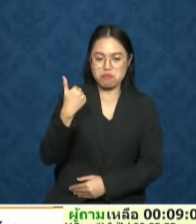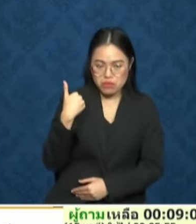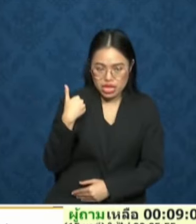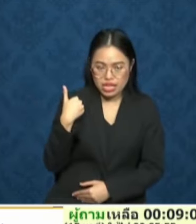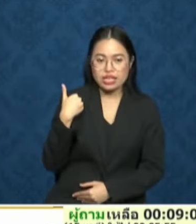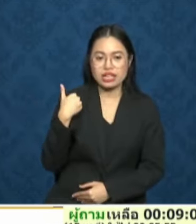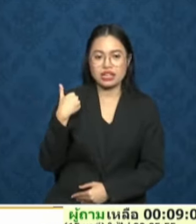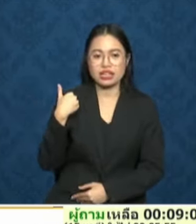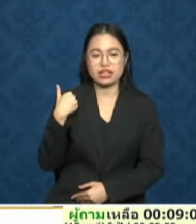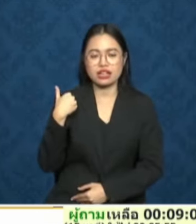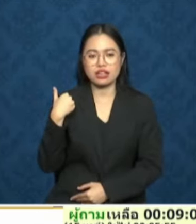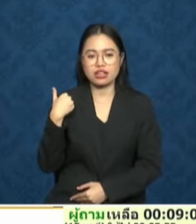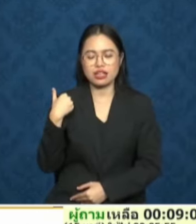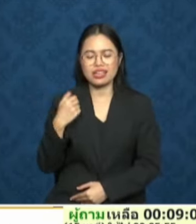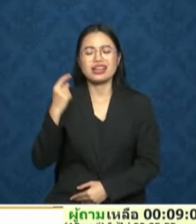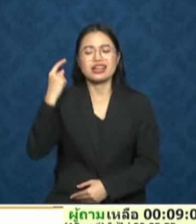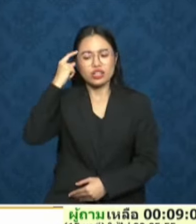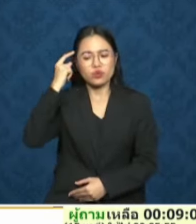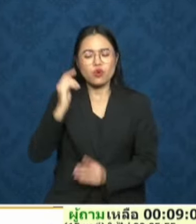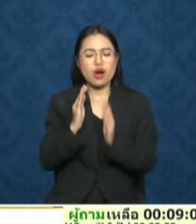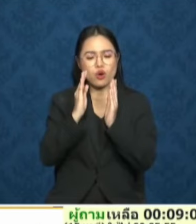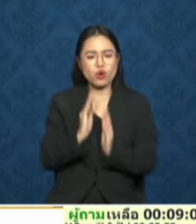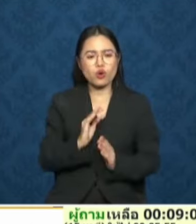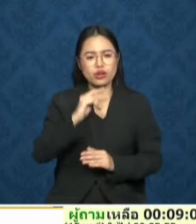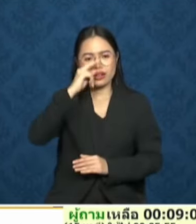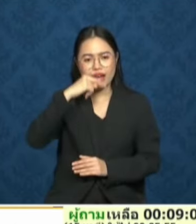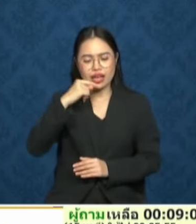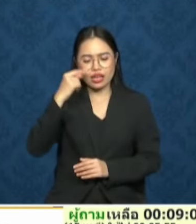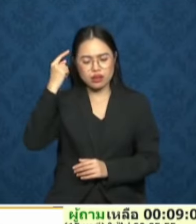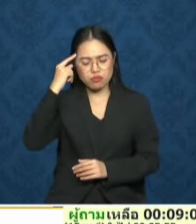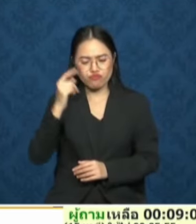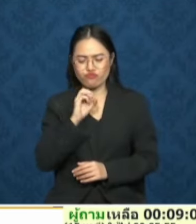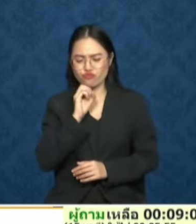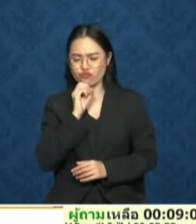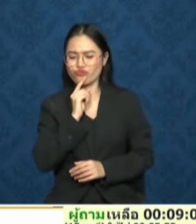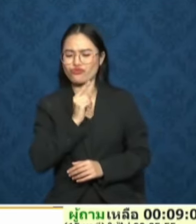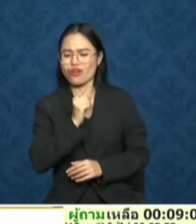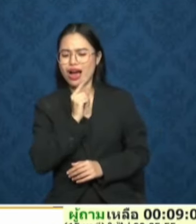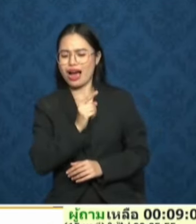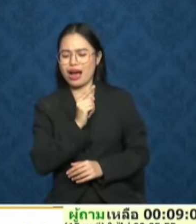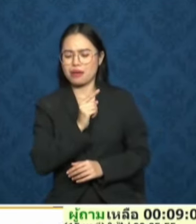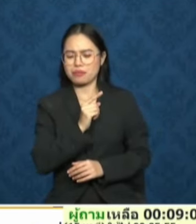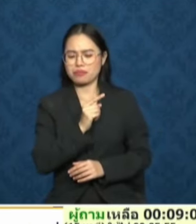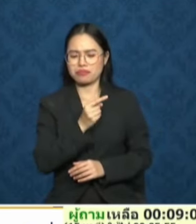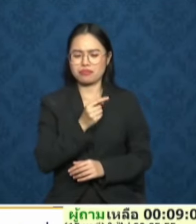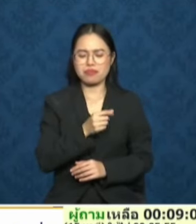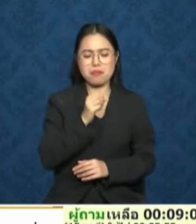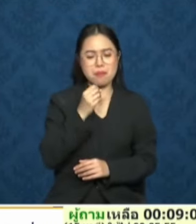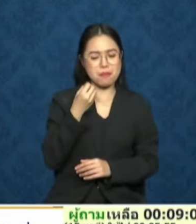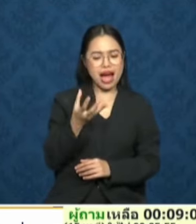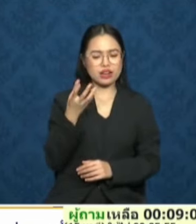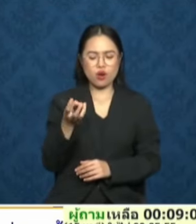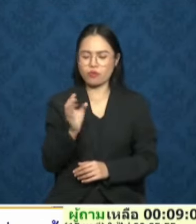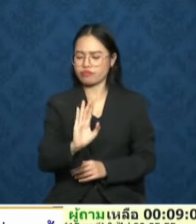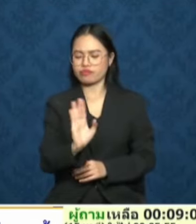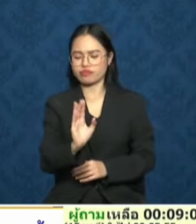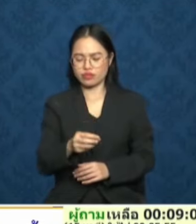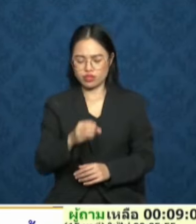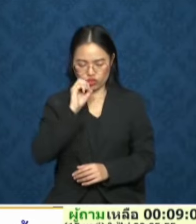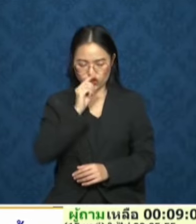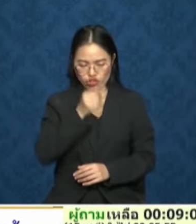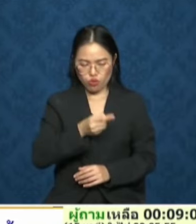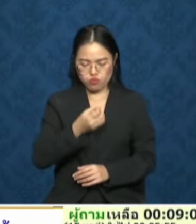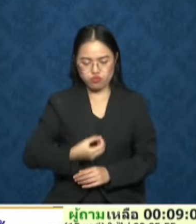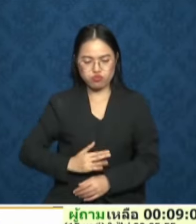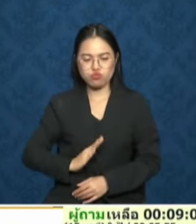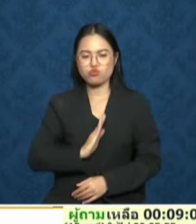คิดวาคนไทยไม่คนเข้ามาด้อยค่ะว่ามีมากหรอมน้อยแตเราตภูมัใจค่ะว่ประเทศข